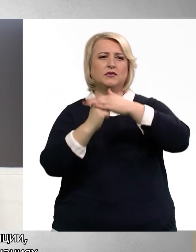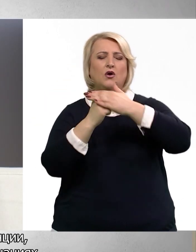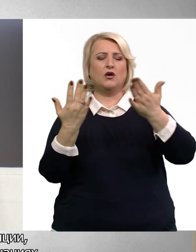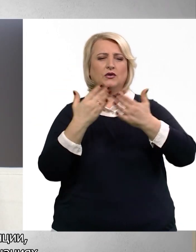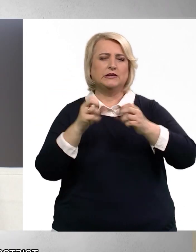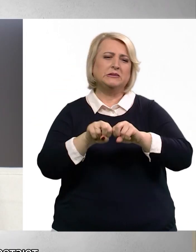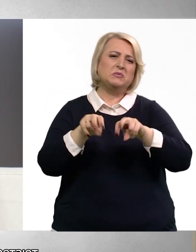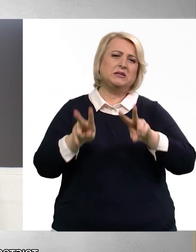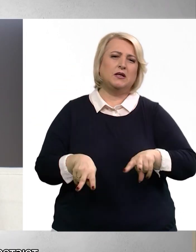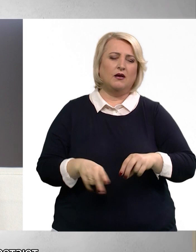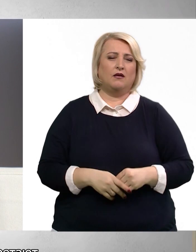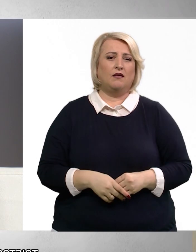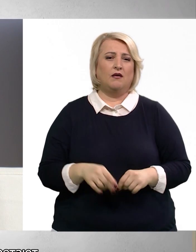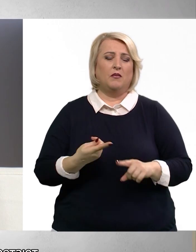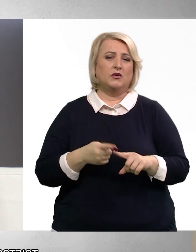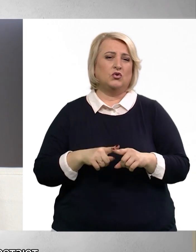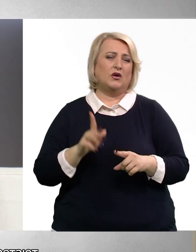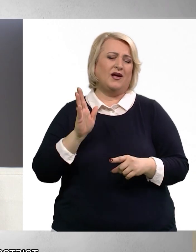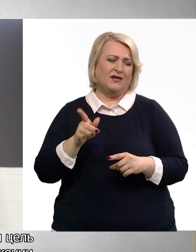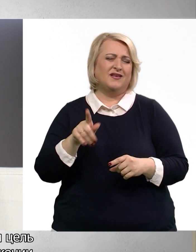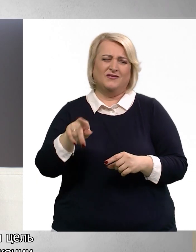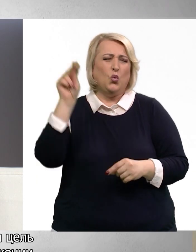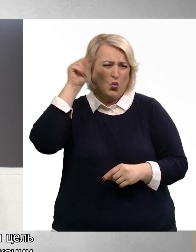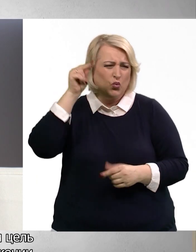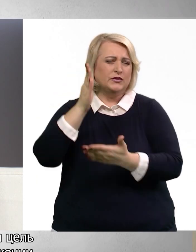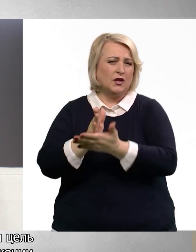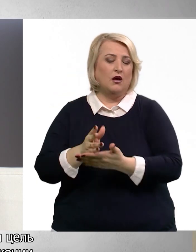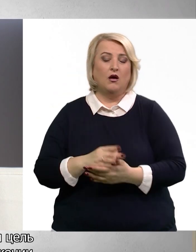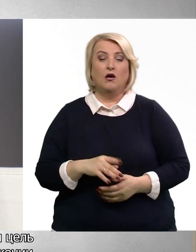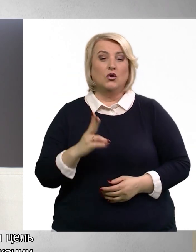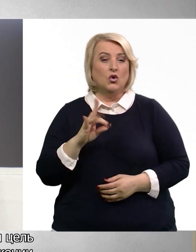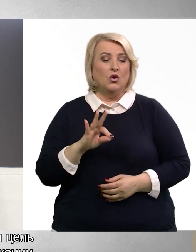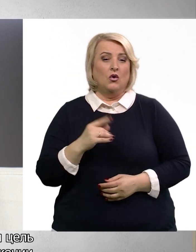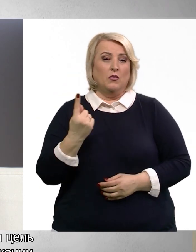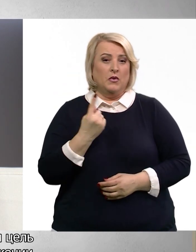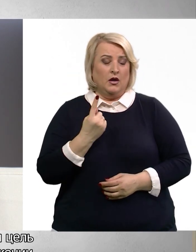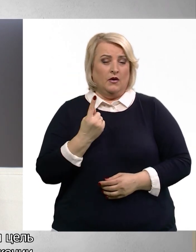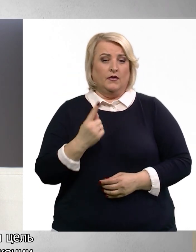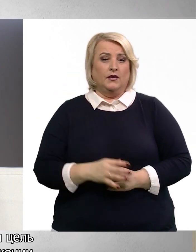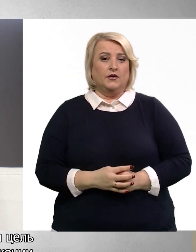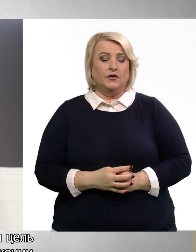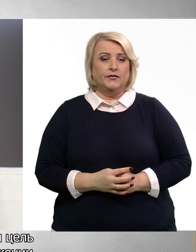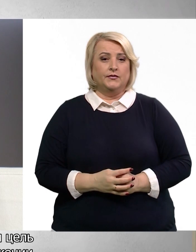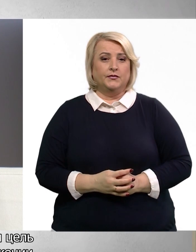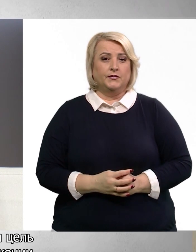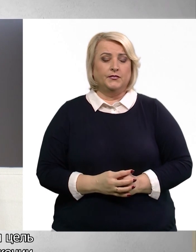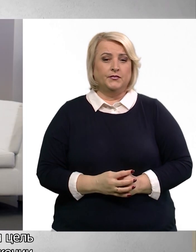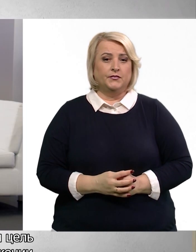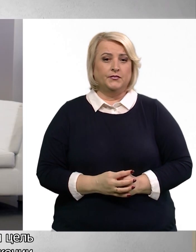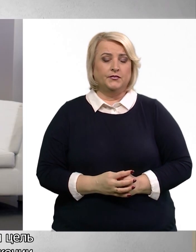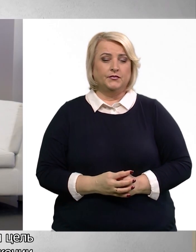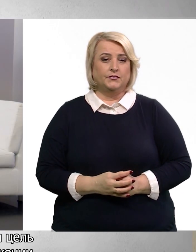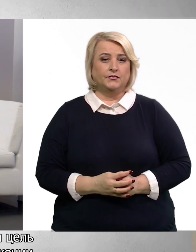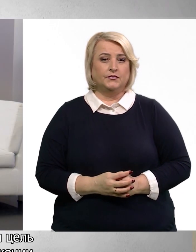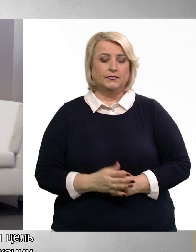cunoștințe specifice pe care ei cu siguranță le obțin. În primul rând este cumva